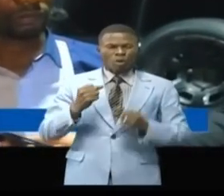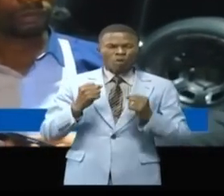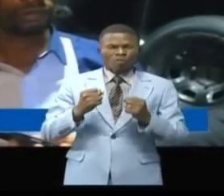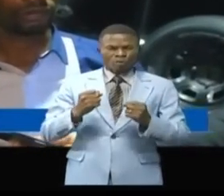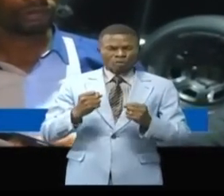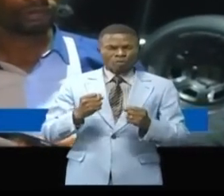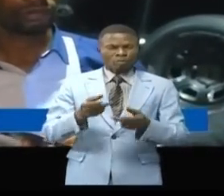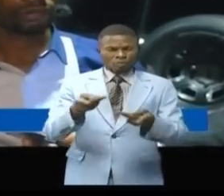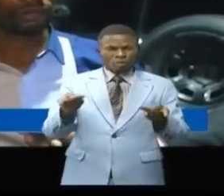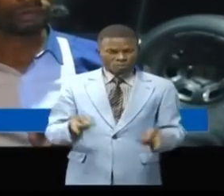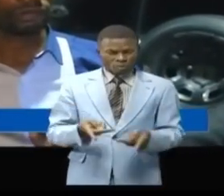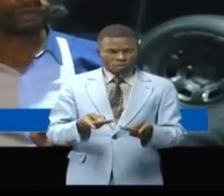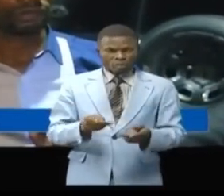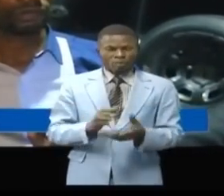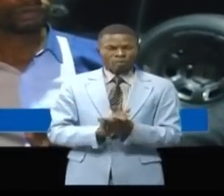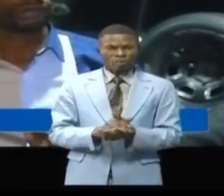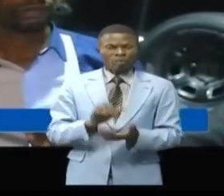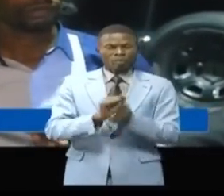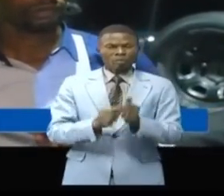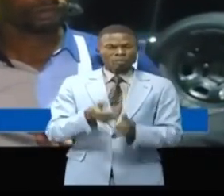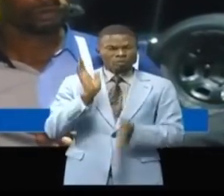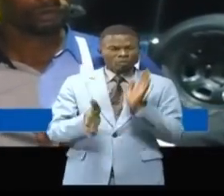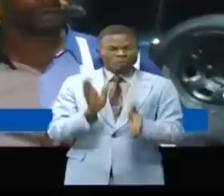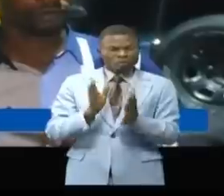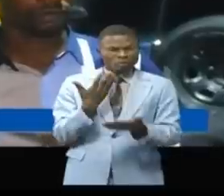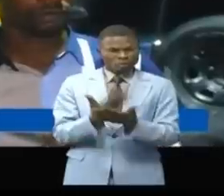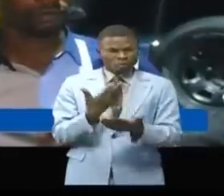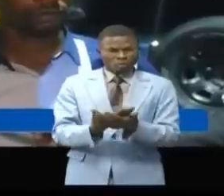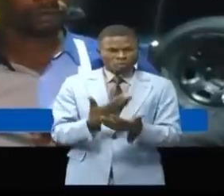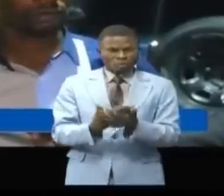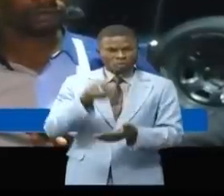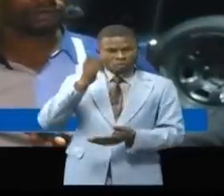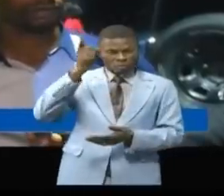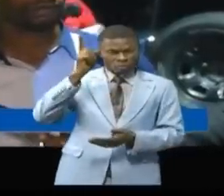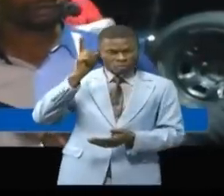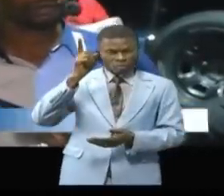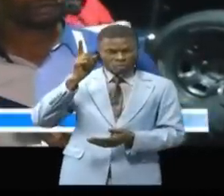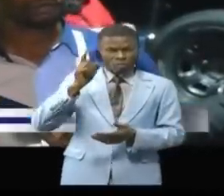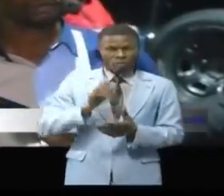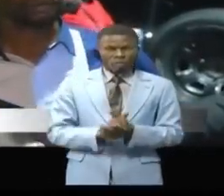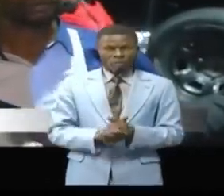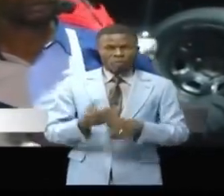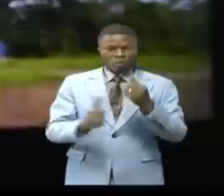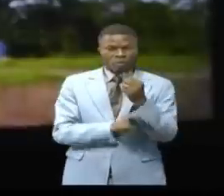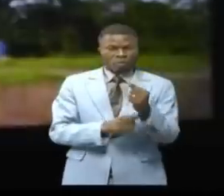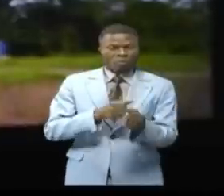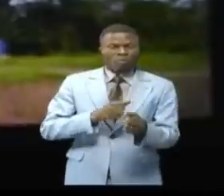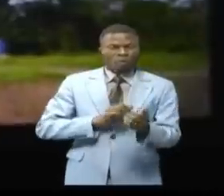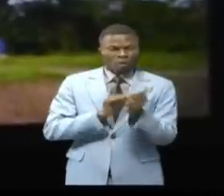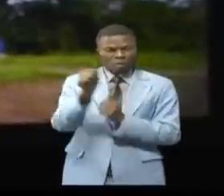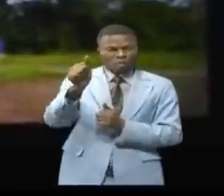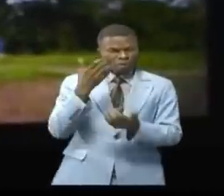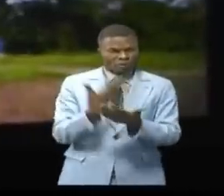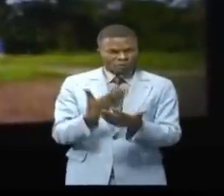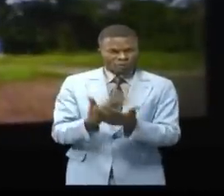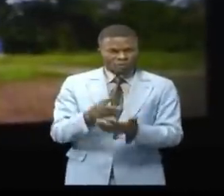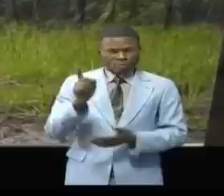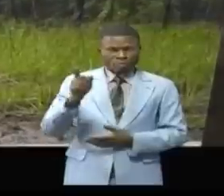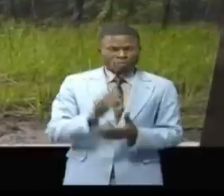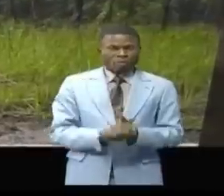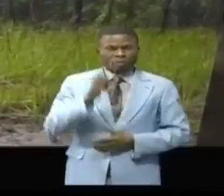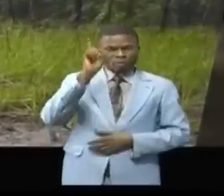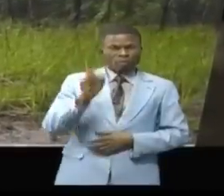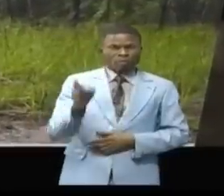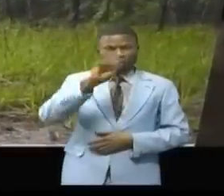tout terrain. Et là, c'est vraiment un rallye de vitesse où le premier sera celui qui ira le plus vite. Nous sommes à près des